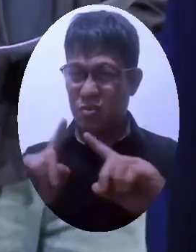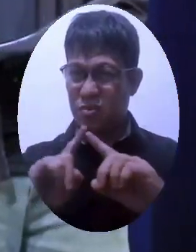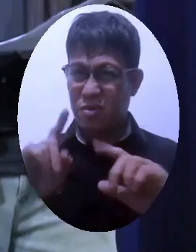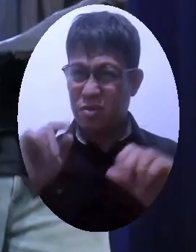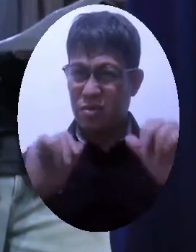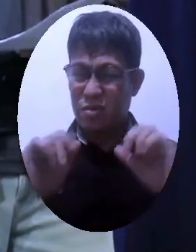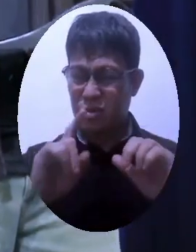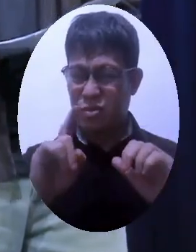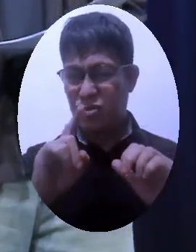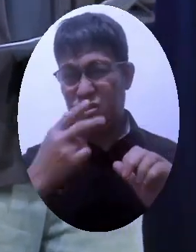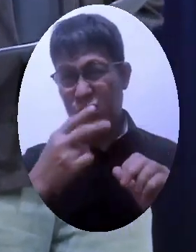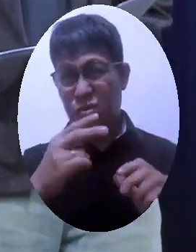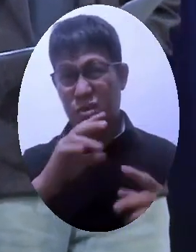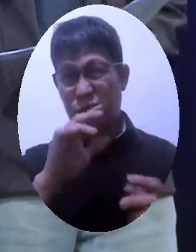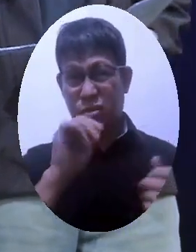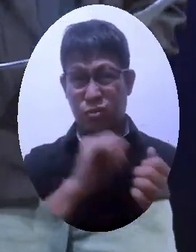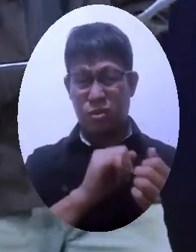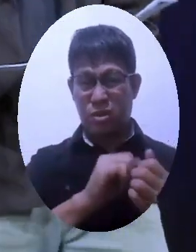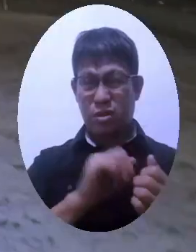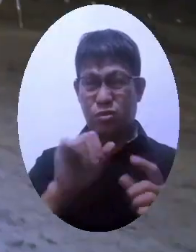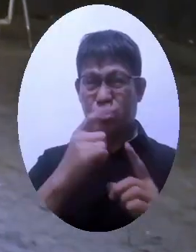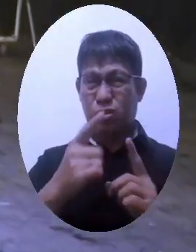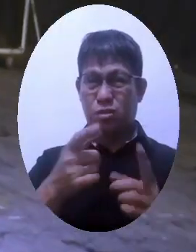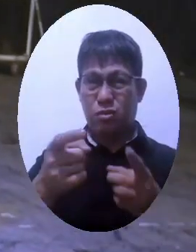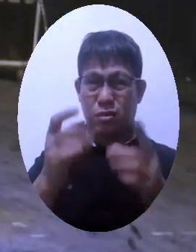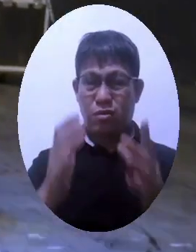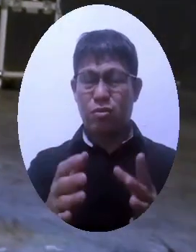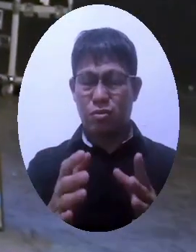ating matatanging social coordinator.